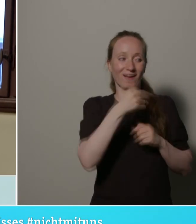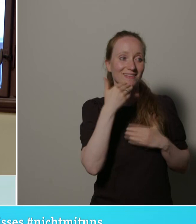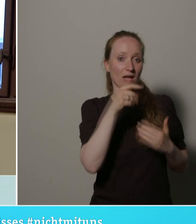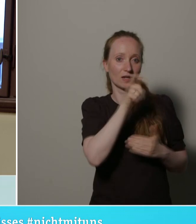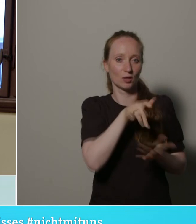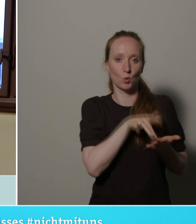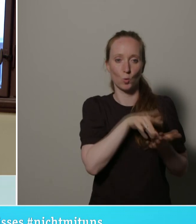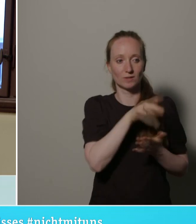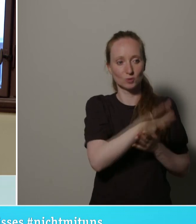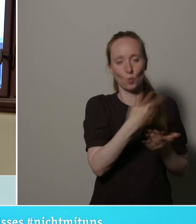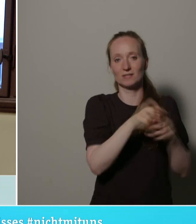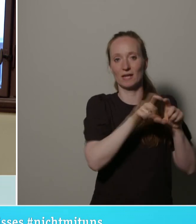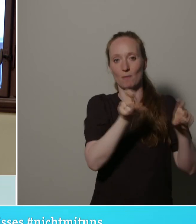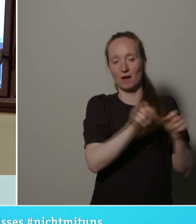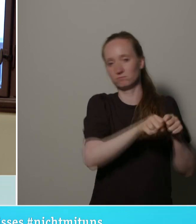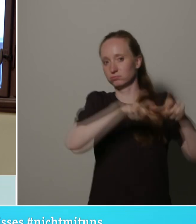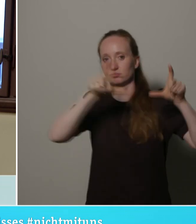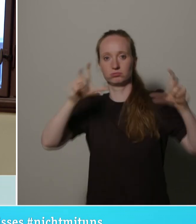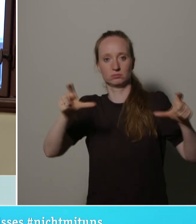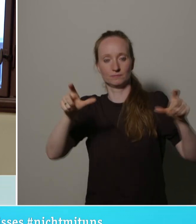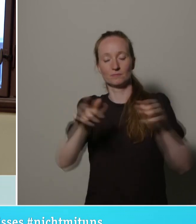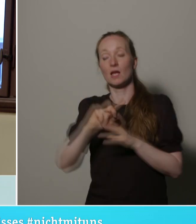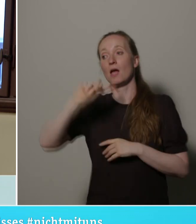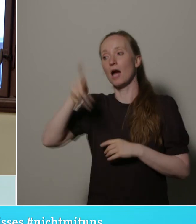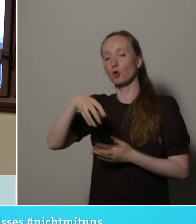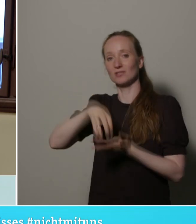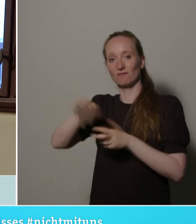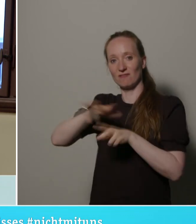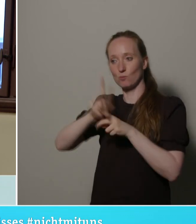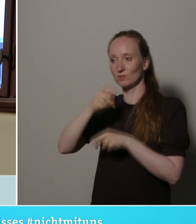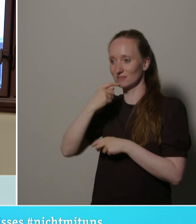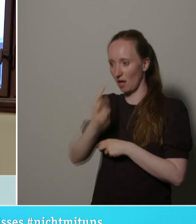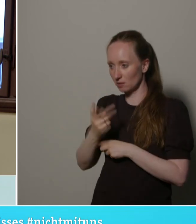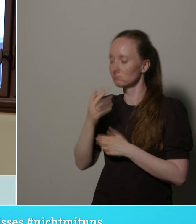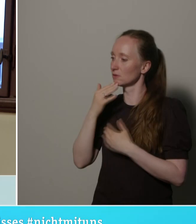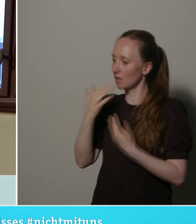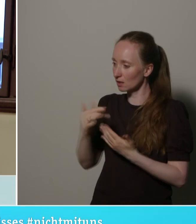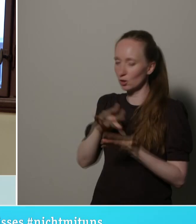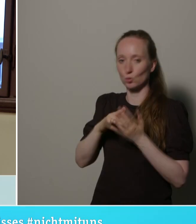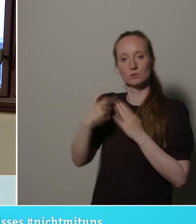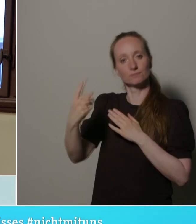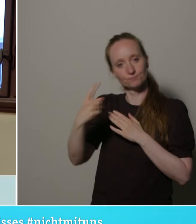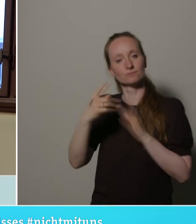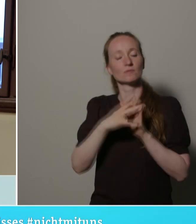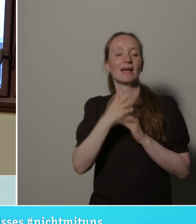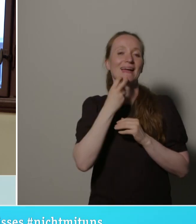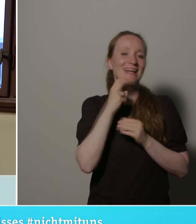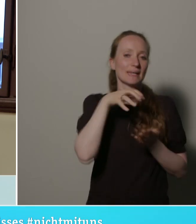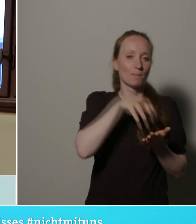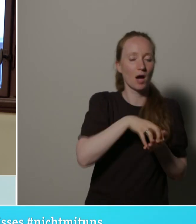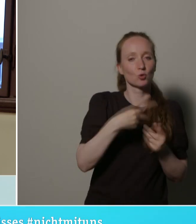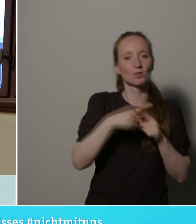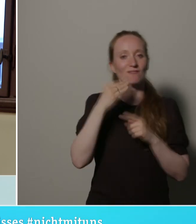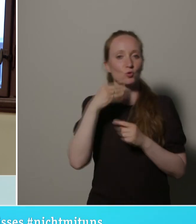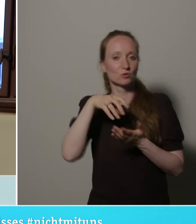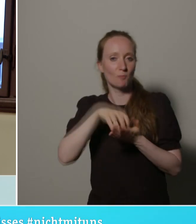bedanken, die ja auf die Probleme zum Wohnungs- und Energiemarkt eingegangen ist und die, glaube ich, auch hinreichend, also da die